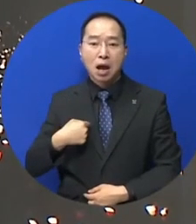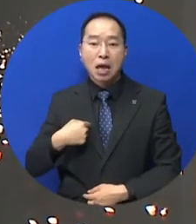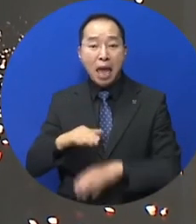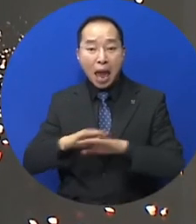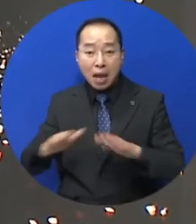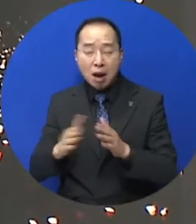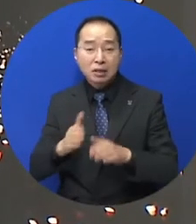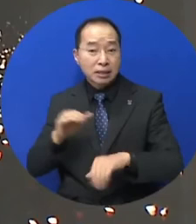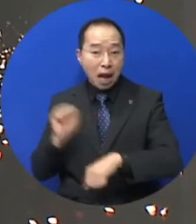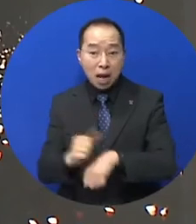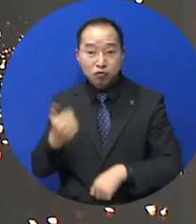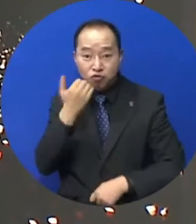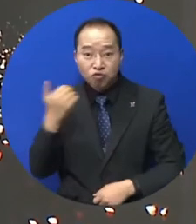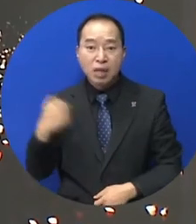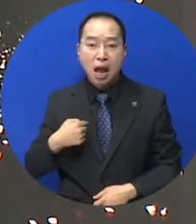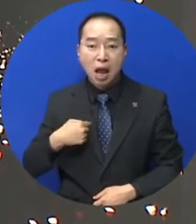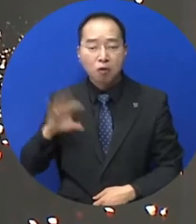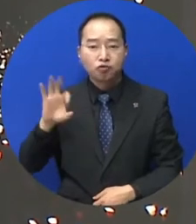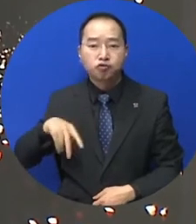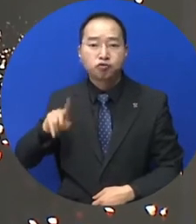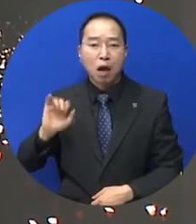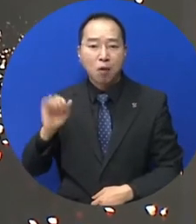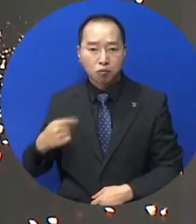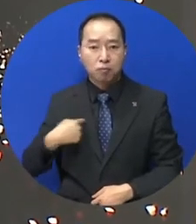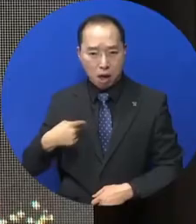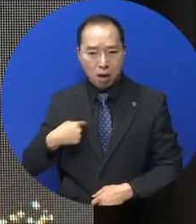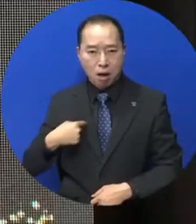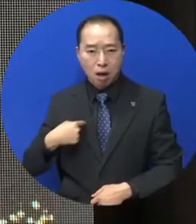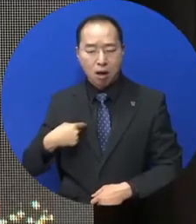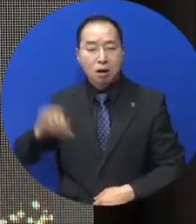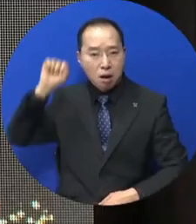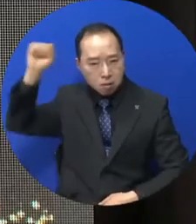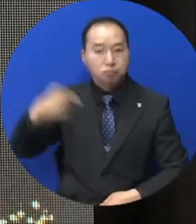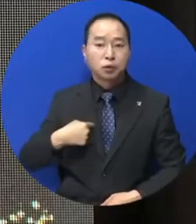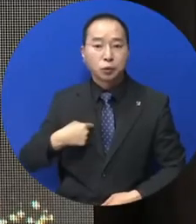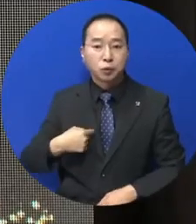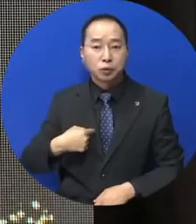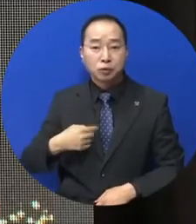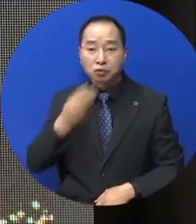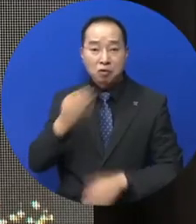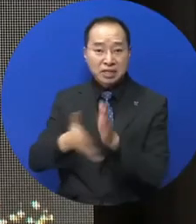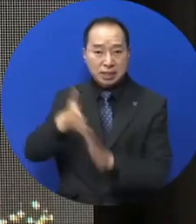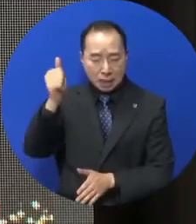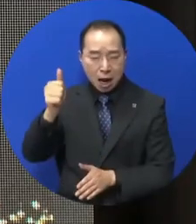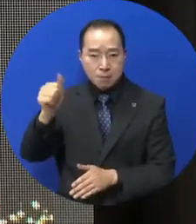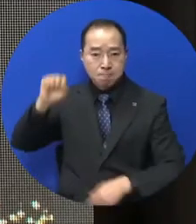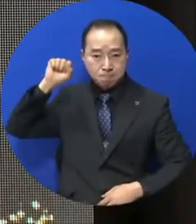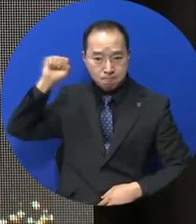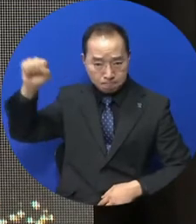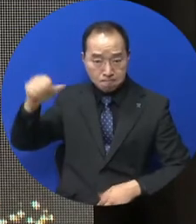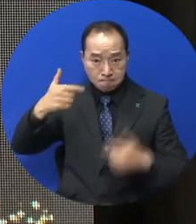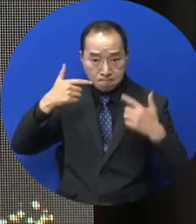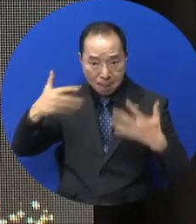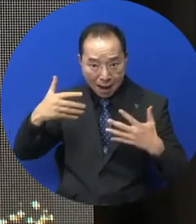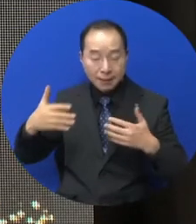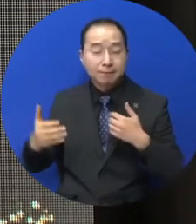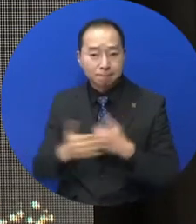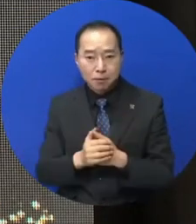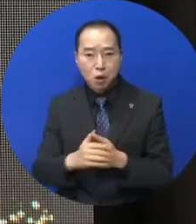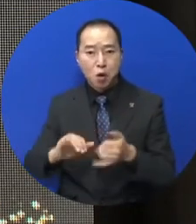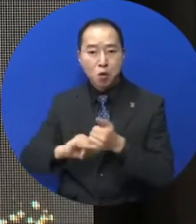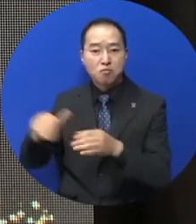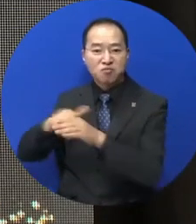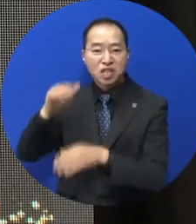된다. 이렇게 여러분에게 말씀드리겠습니다. 제가 서울시장 후보가 돼서 반드시 승리해서 문재인 대통령을